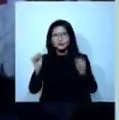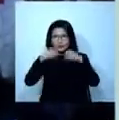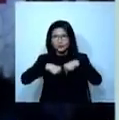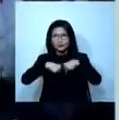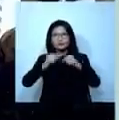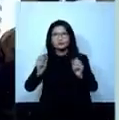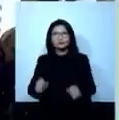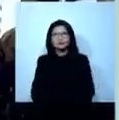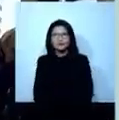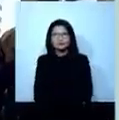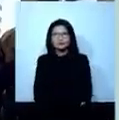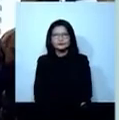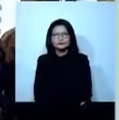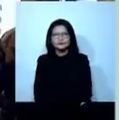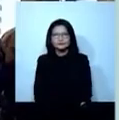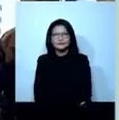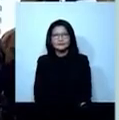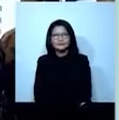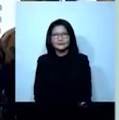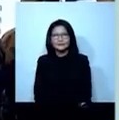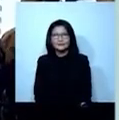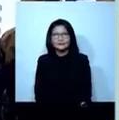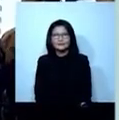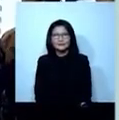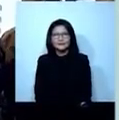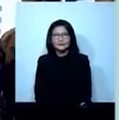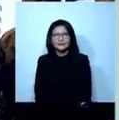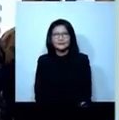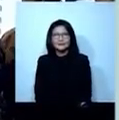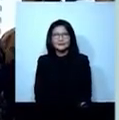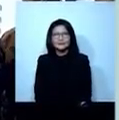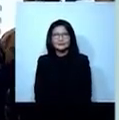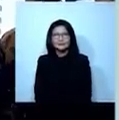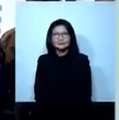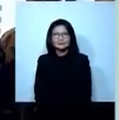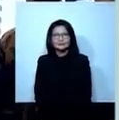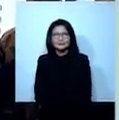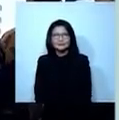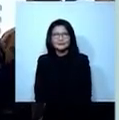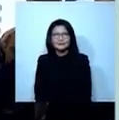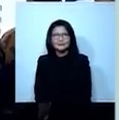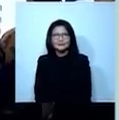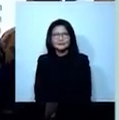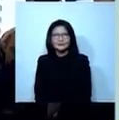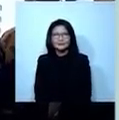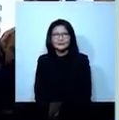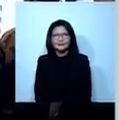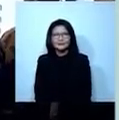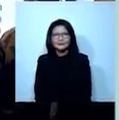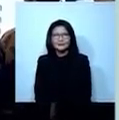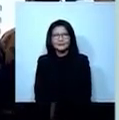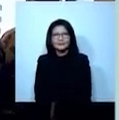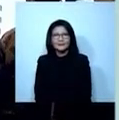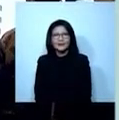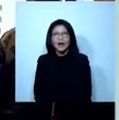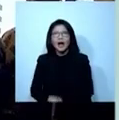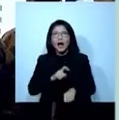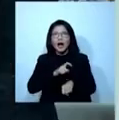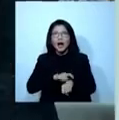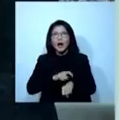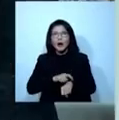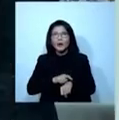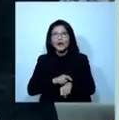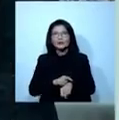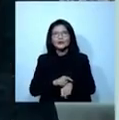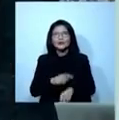demokrasi, terkait dengan HAM, terkait dengan pemerintahan, terkait dengan korupsi, terkait dengan yang lainnya, memang menjadi isu tema yang kemudian menjadi